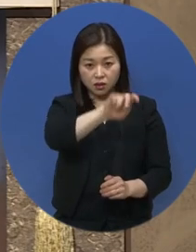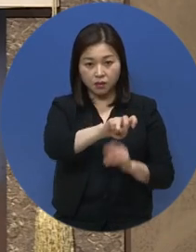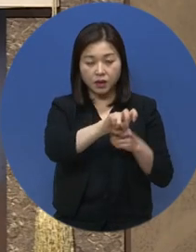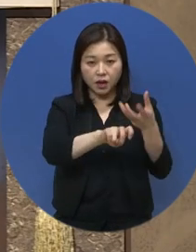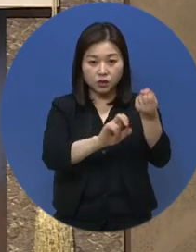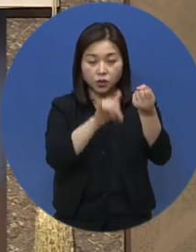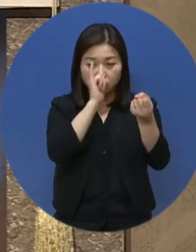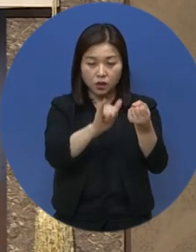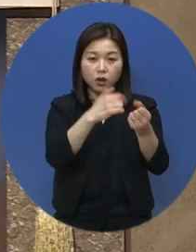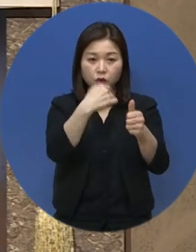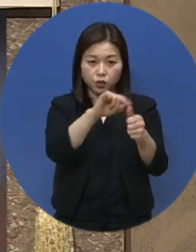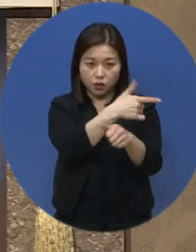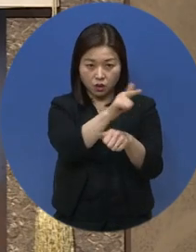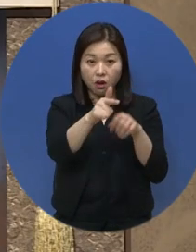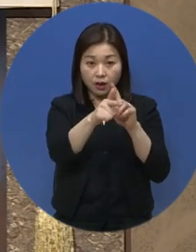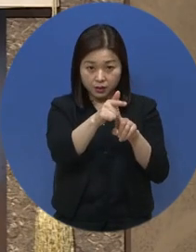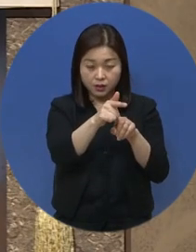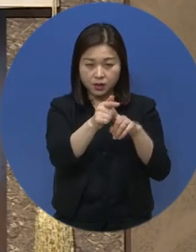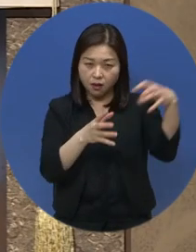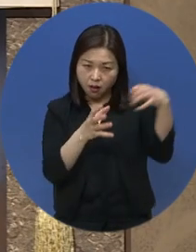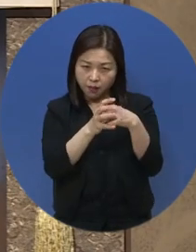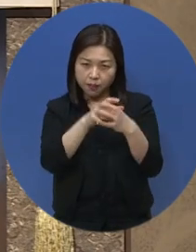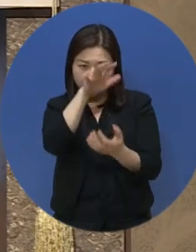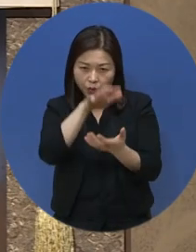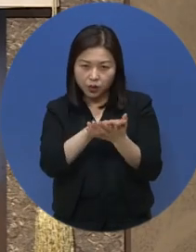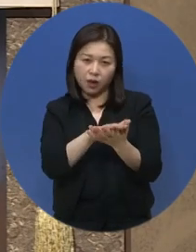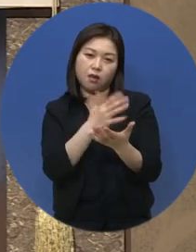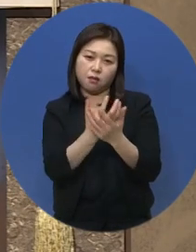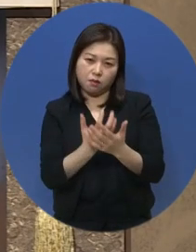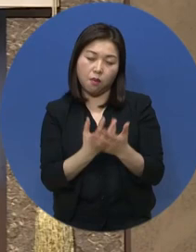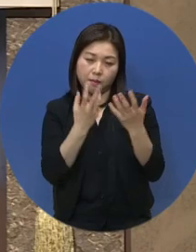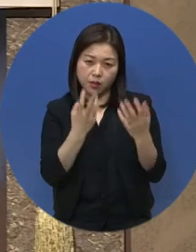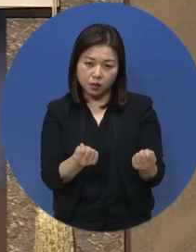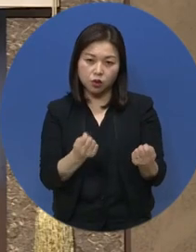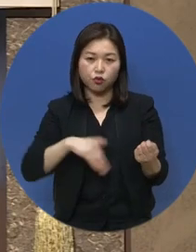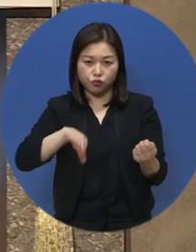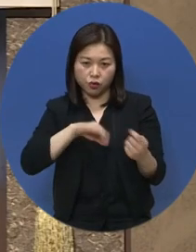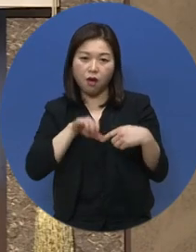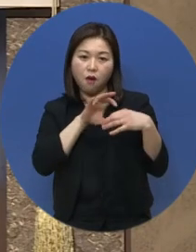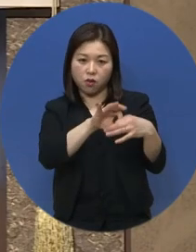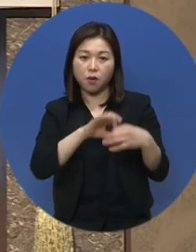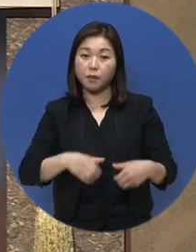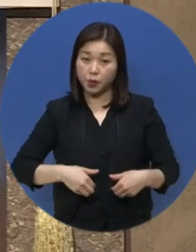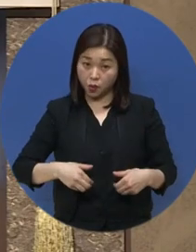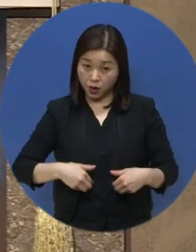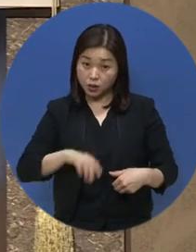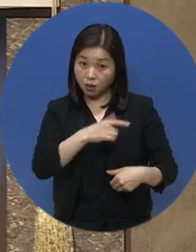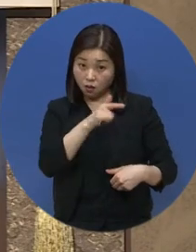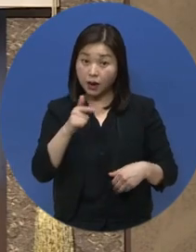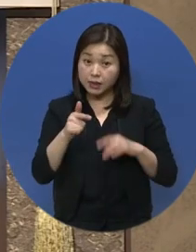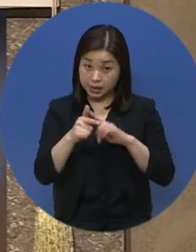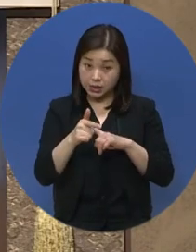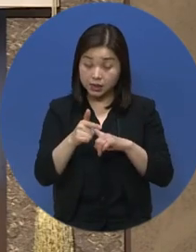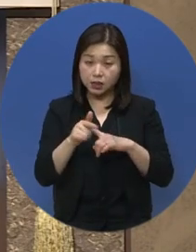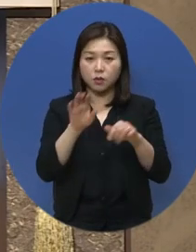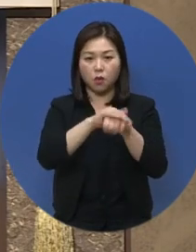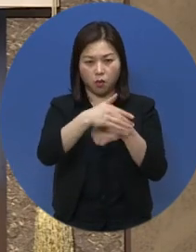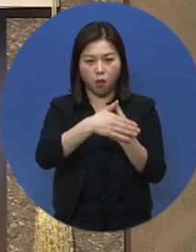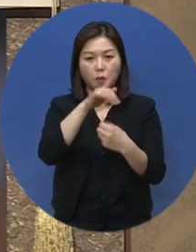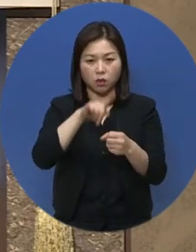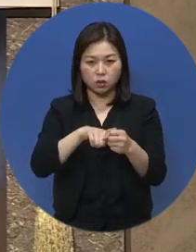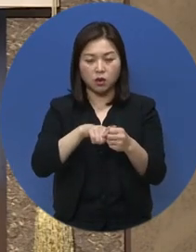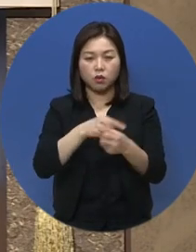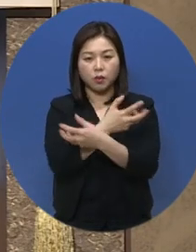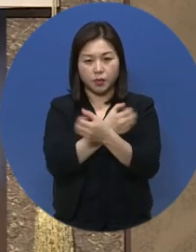교육 컨텐츠들을 통계 자료를 내고 활용할 수 있는 것들을 우리가 얻기 위해서 서로 윈윈하기 위해서 MOU를 체결을 했죠.